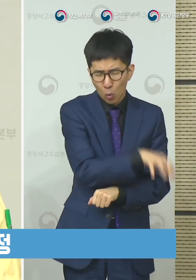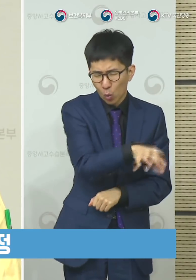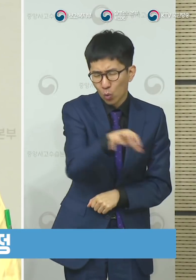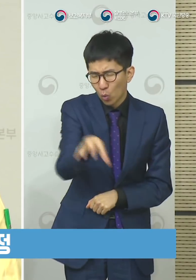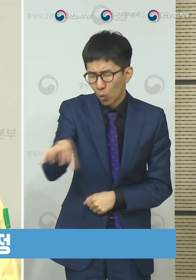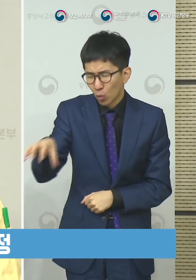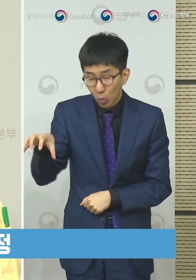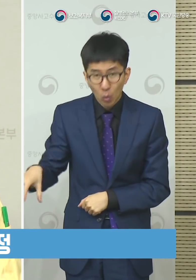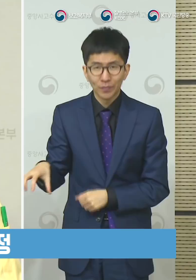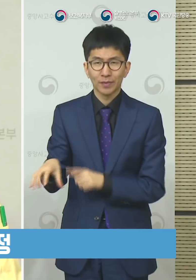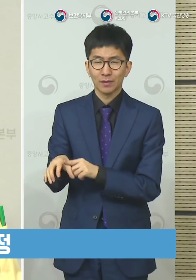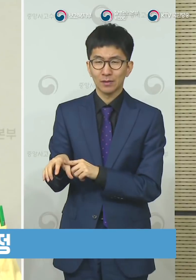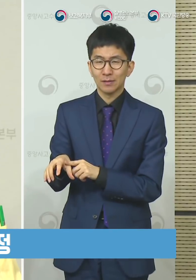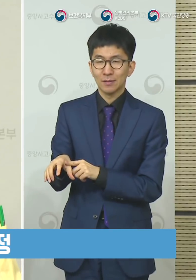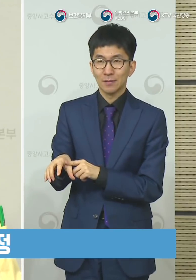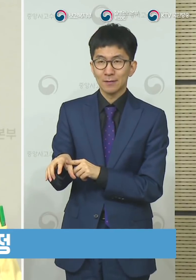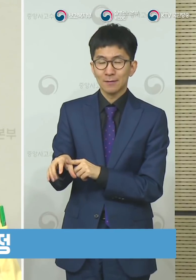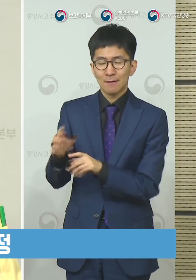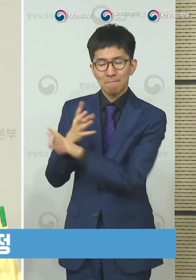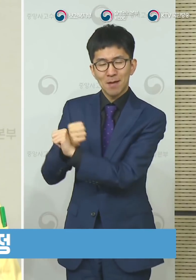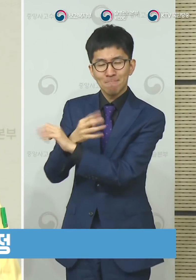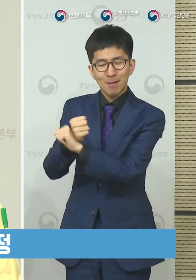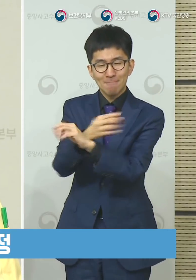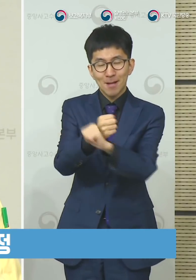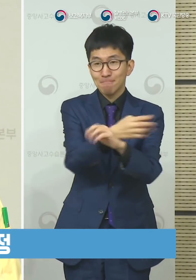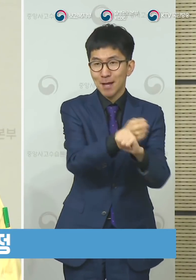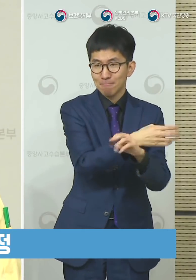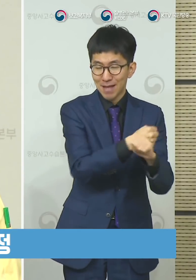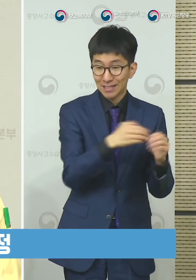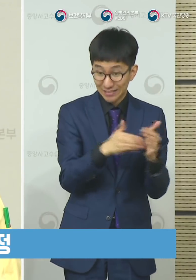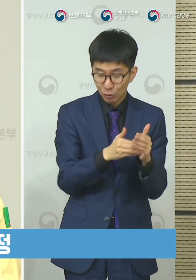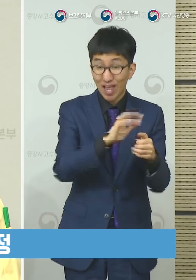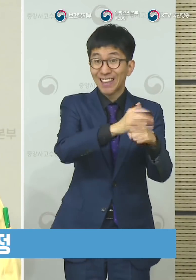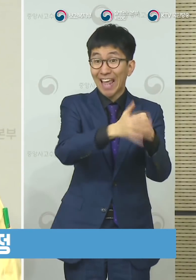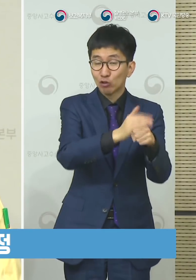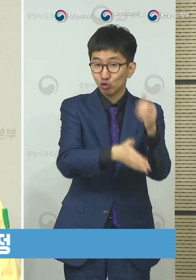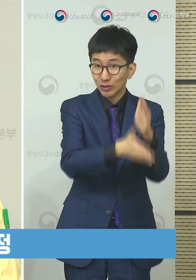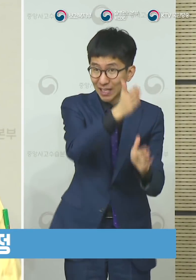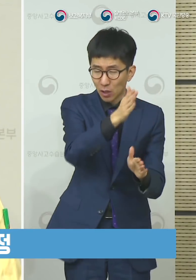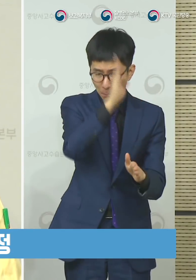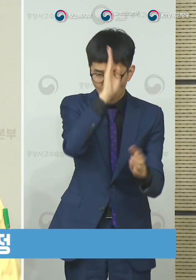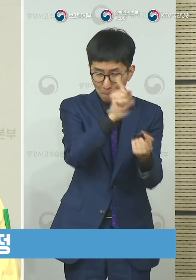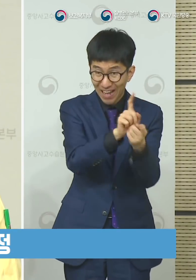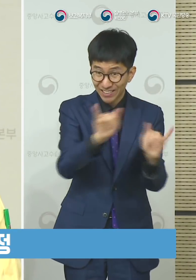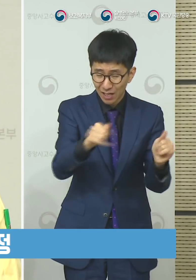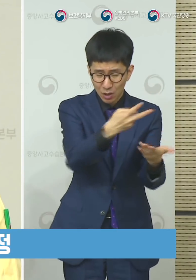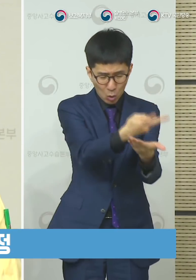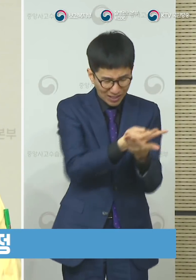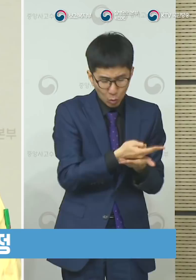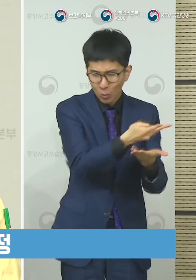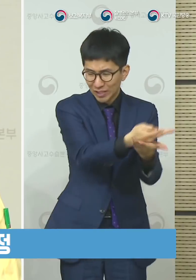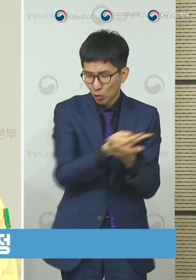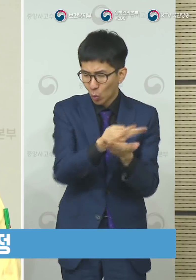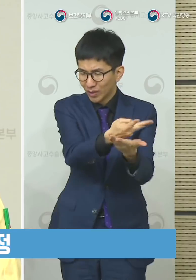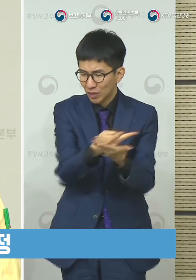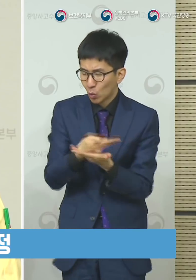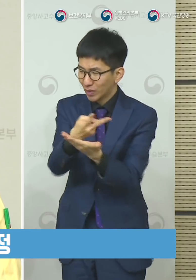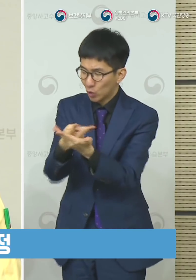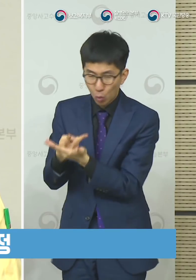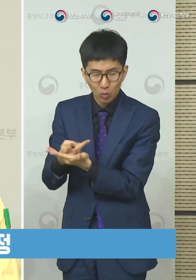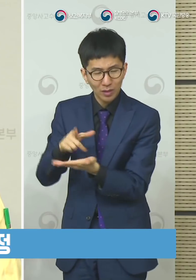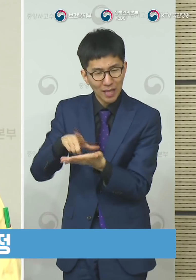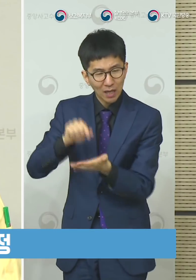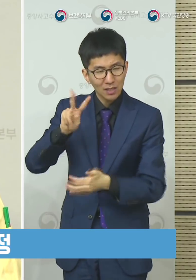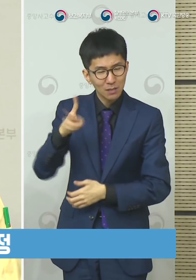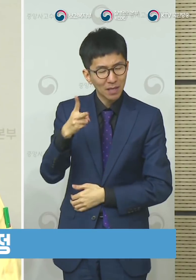추가 확보를 대구 지역의 환자들을 위해서 200병상 이상, 225병상 정도를 오늘 추가로 확보를